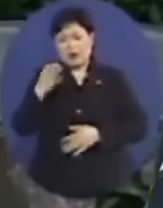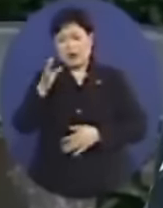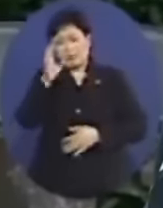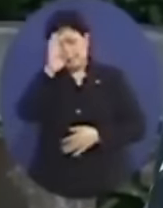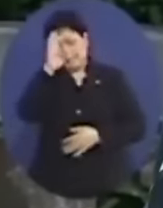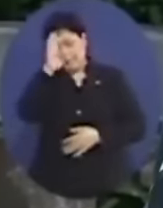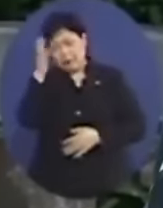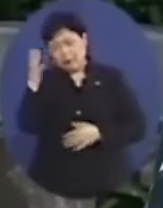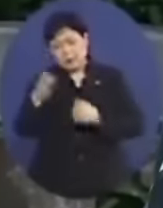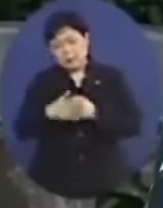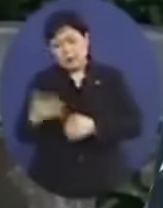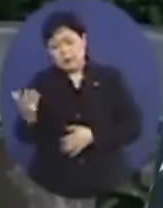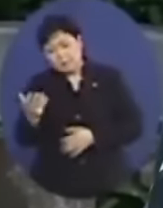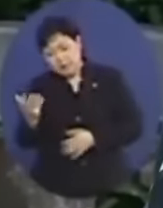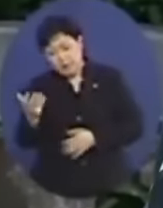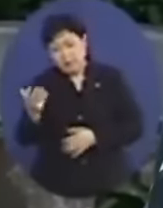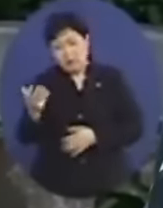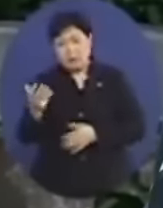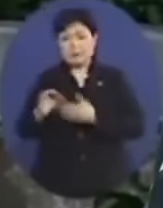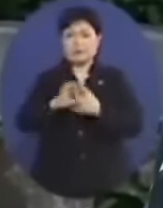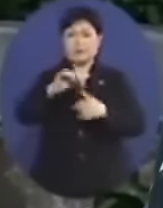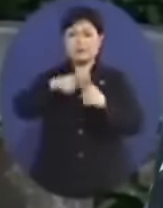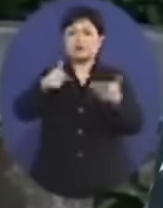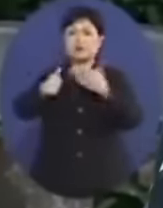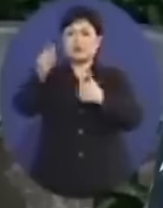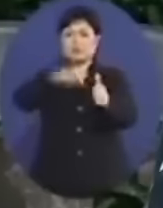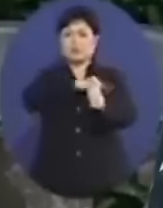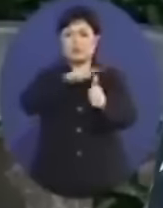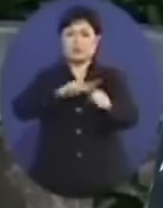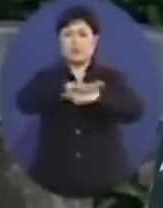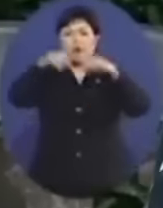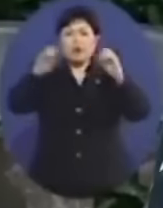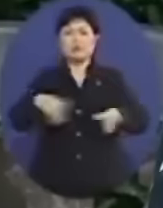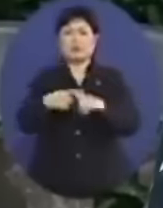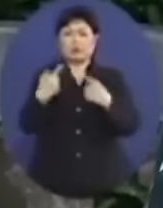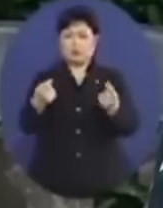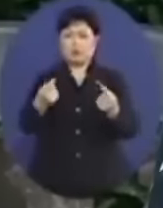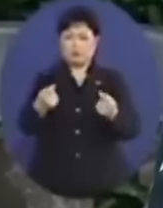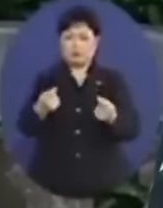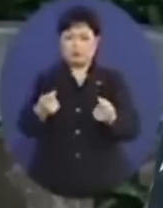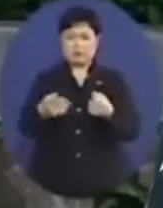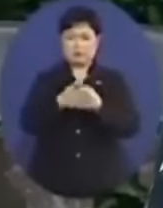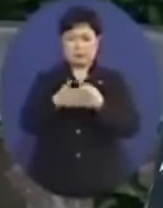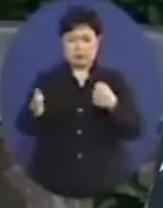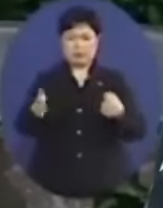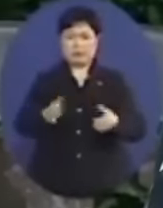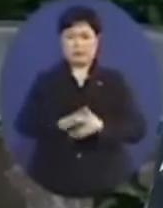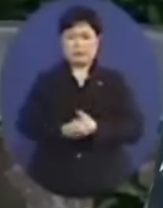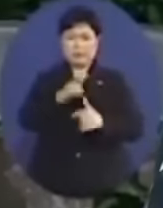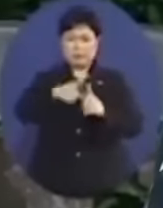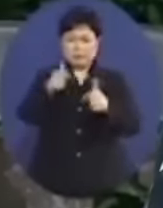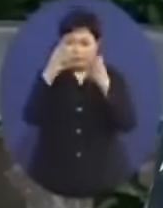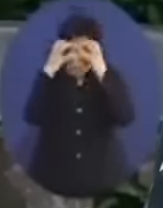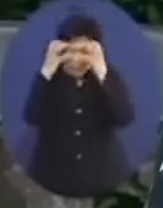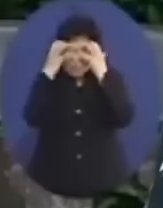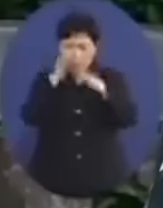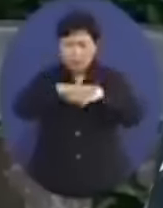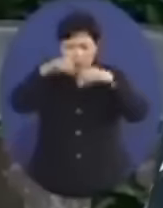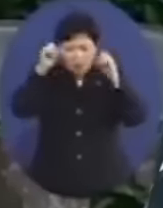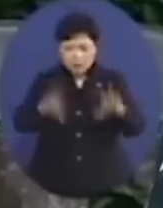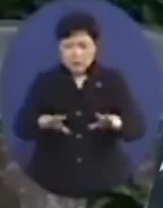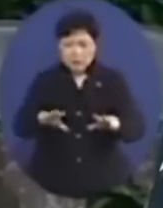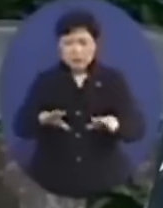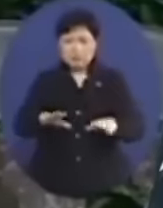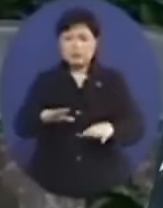있으면 예수님의 채찍에 맞은 것은 헛되고 맞지 않습니까 예수님의 고난을 헛되게 하지 않기